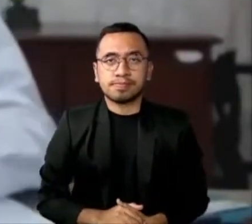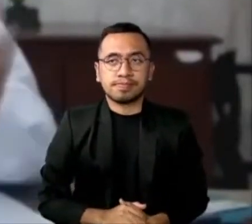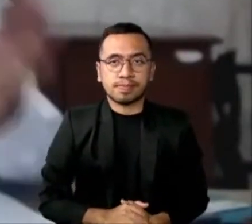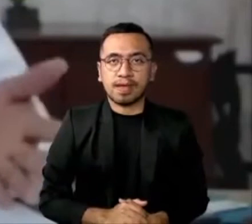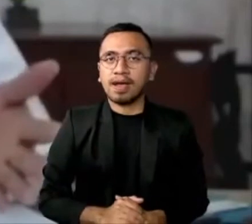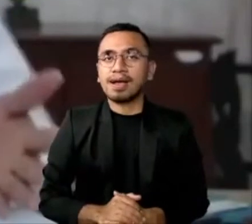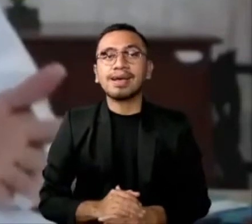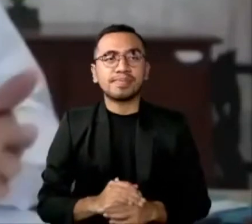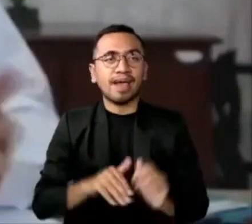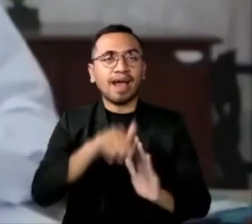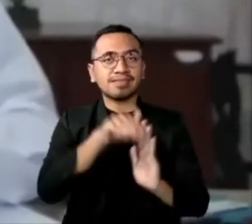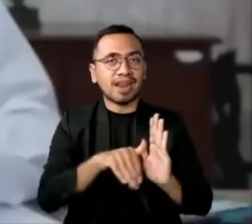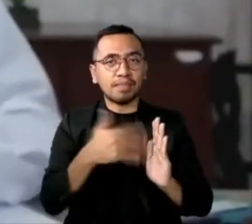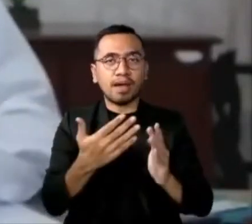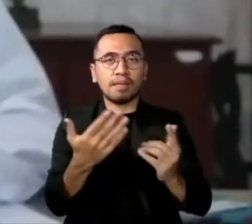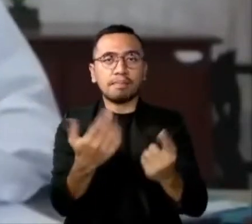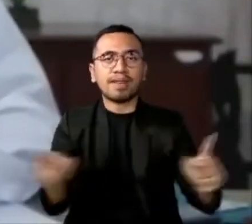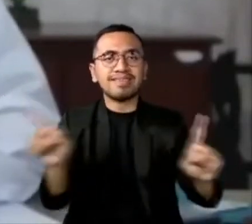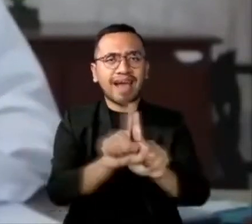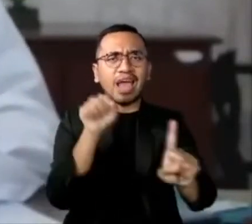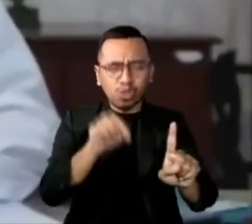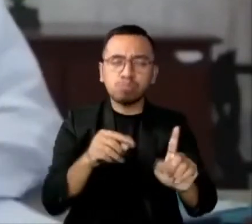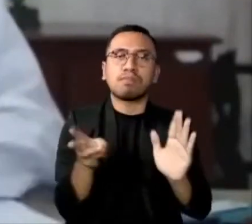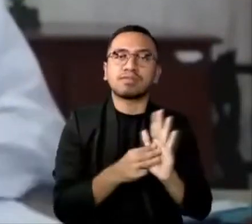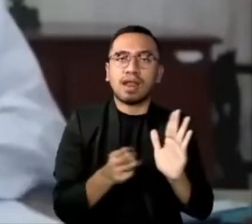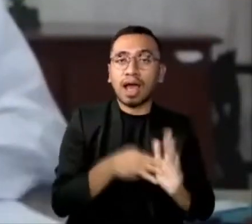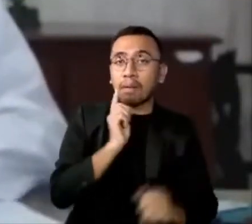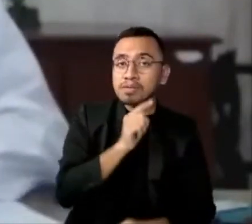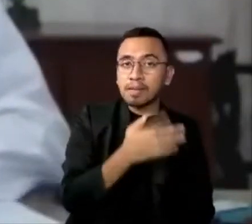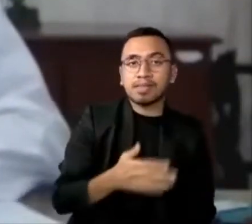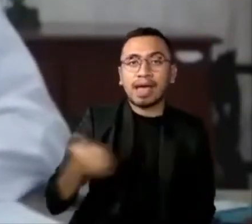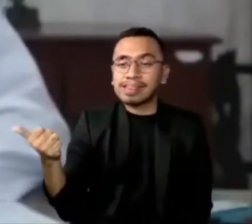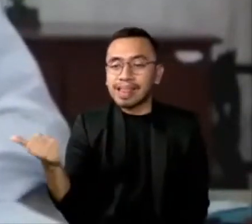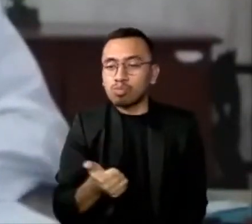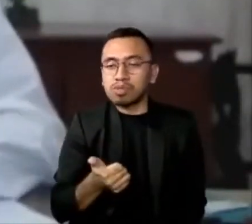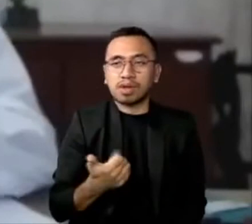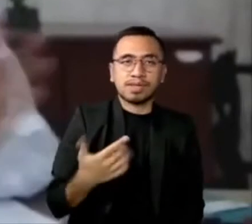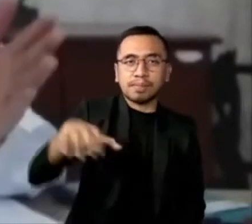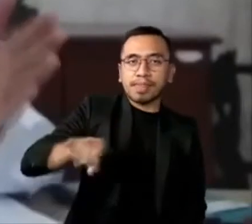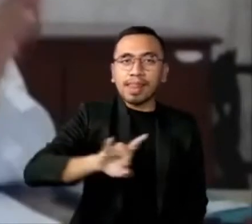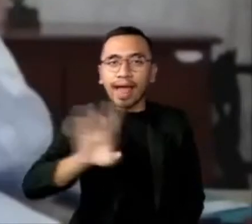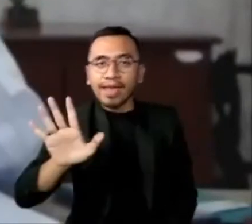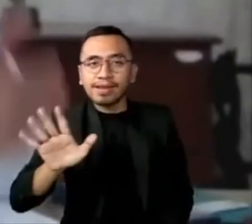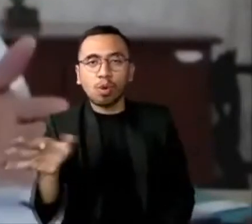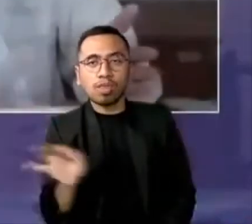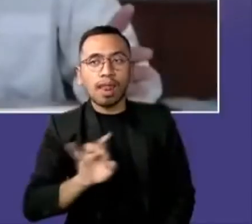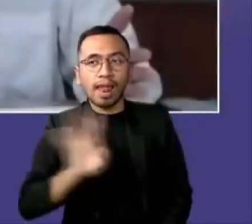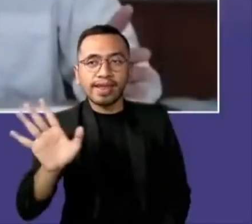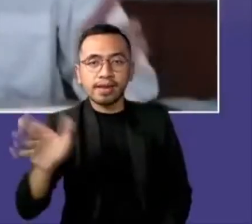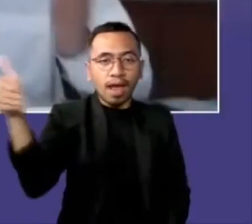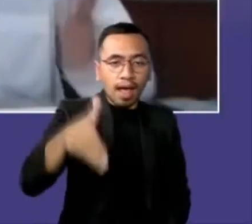faktor kondangan. Kondangan itu pasti ada orang luar masuk. Pasti tamu-tamu berdatangan dari mana-mana. Oke, jadi ini yang perlu diantisipasi